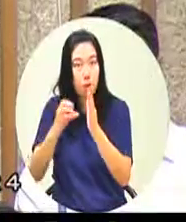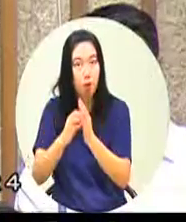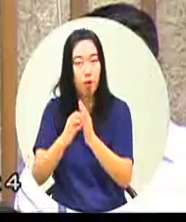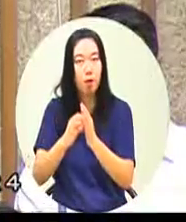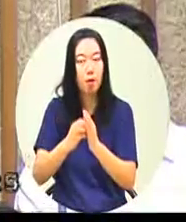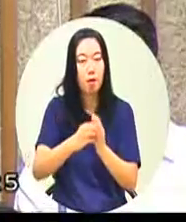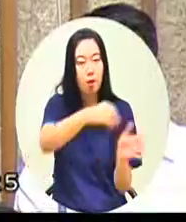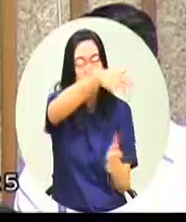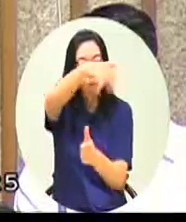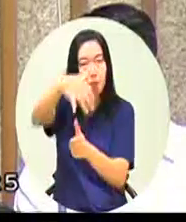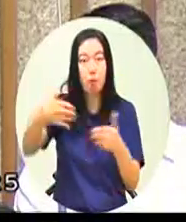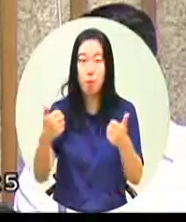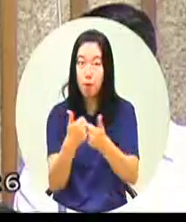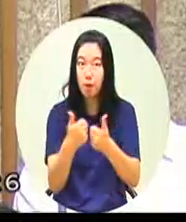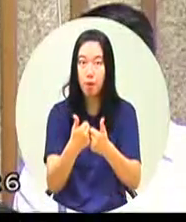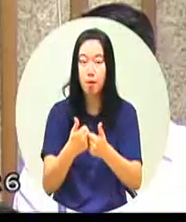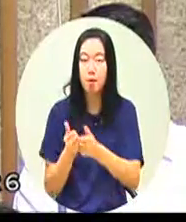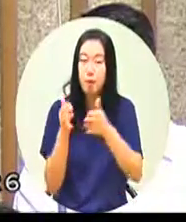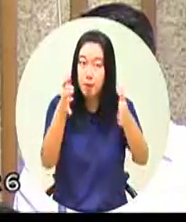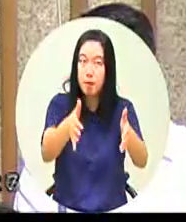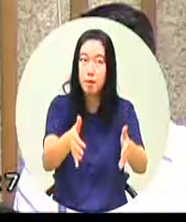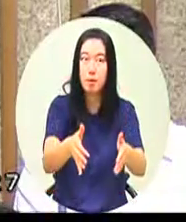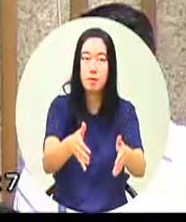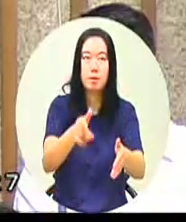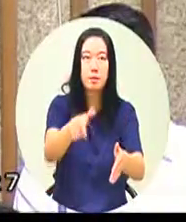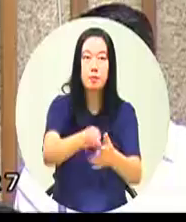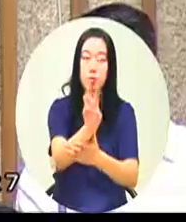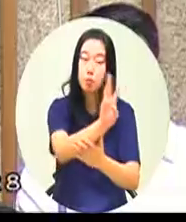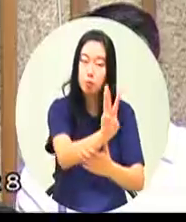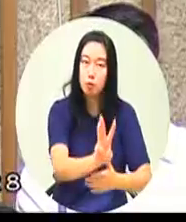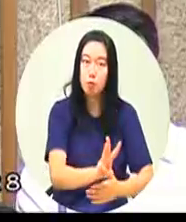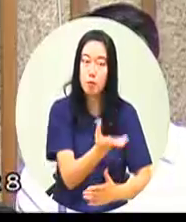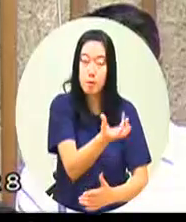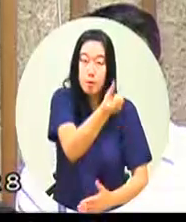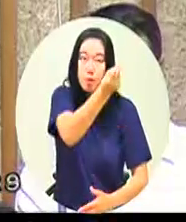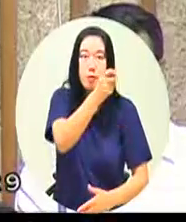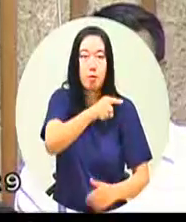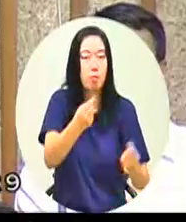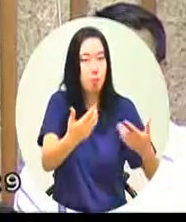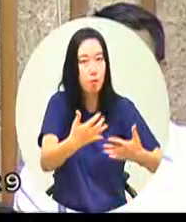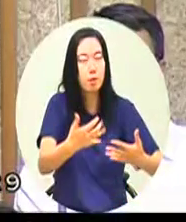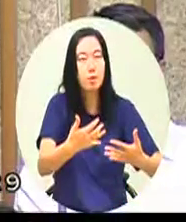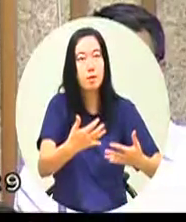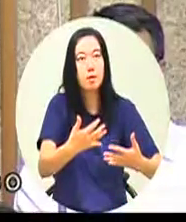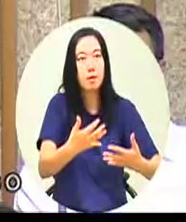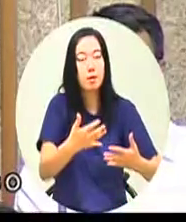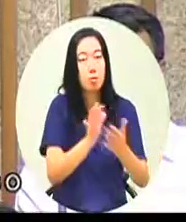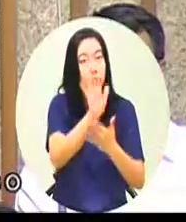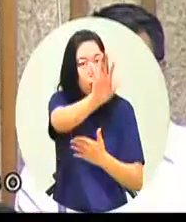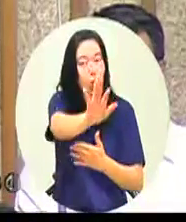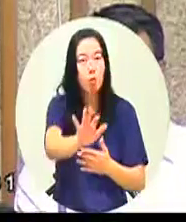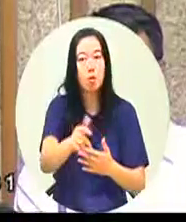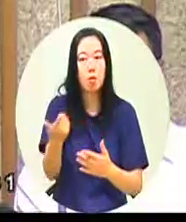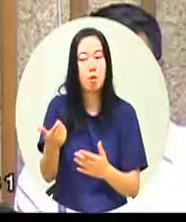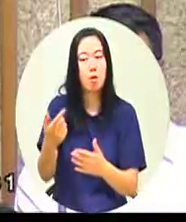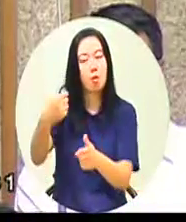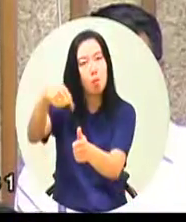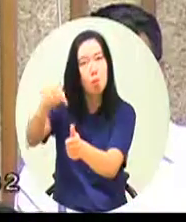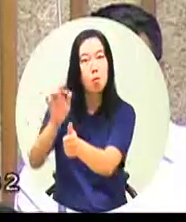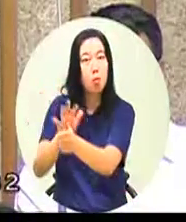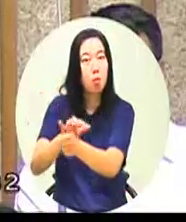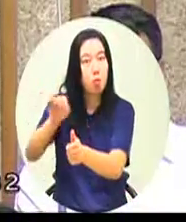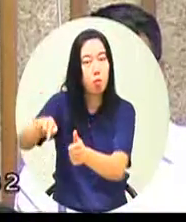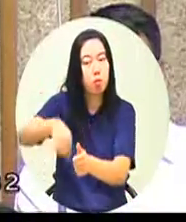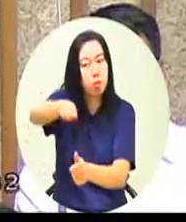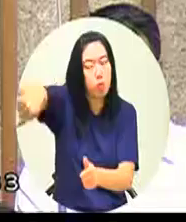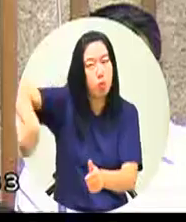这一边来开过，针对这个水权的部分，其实未来要如何去辅导整个养